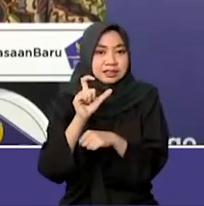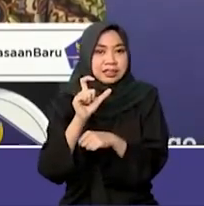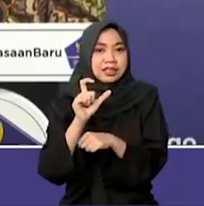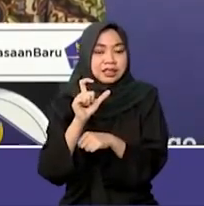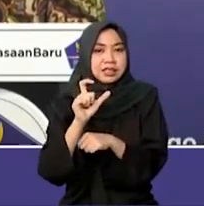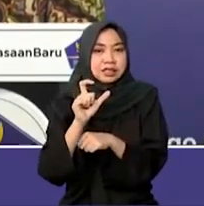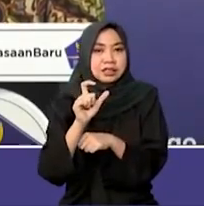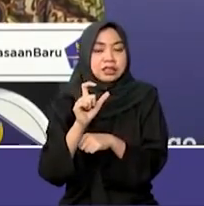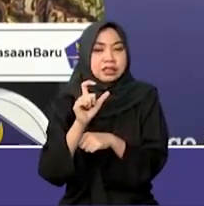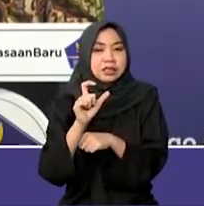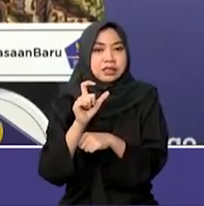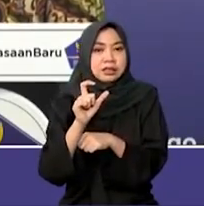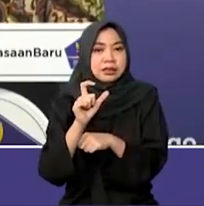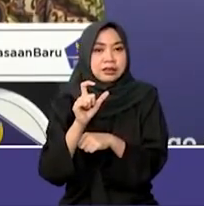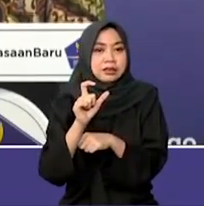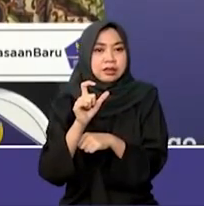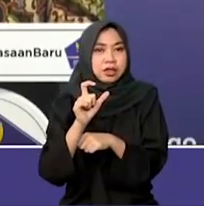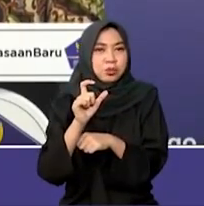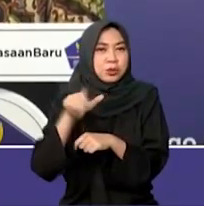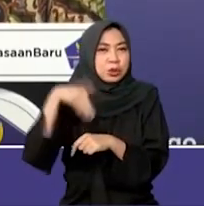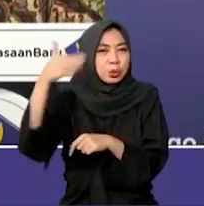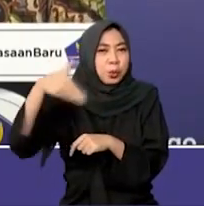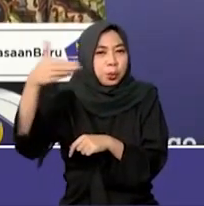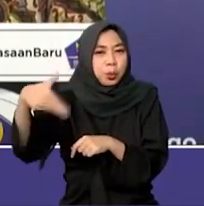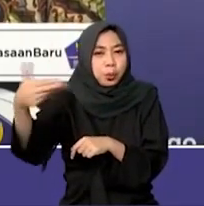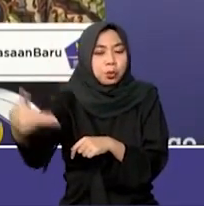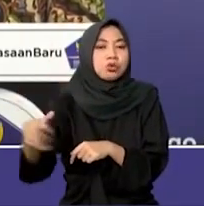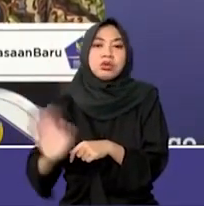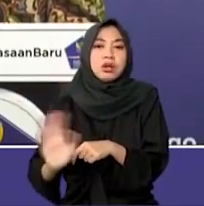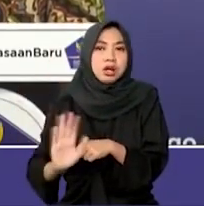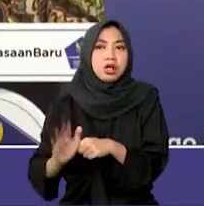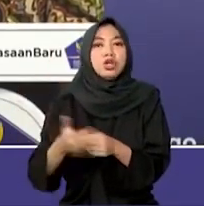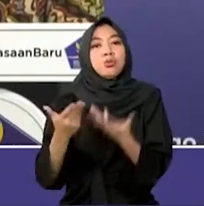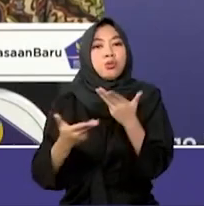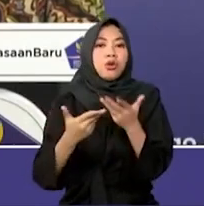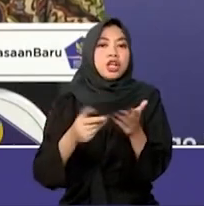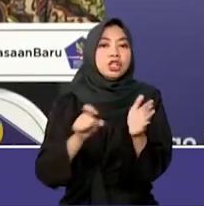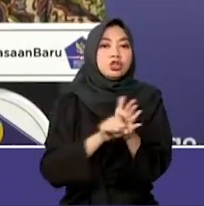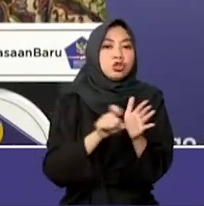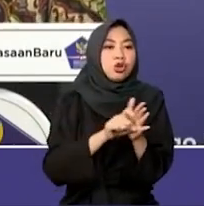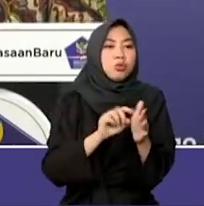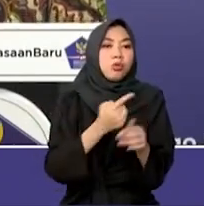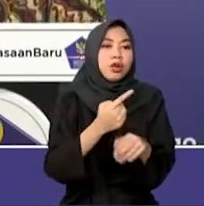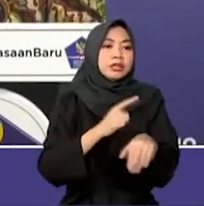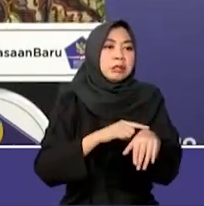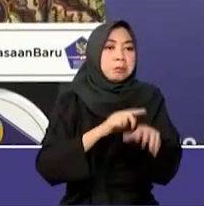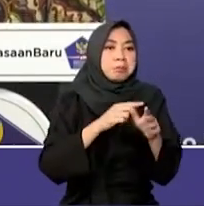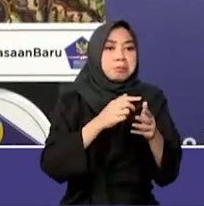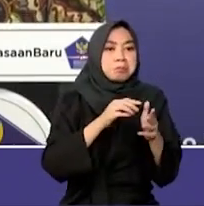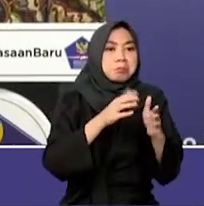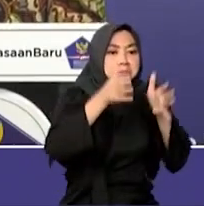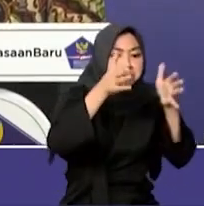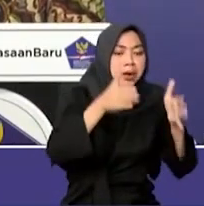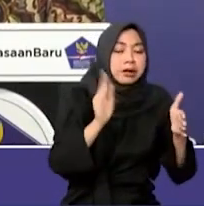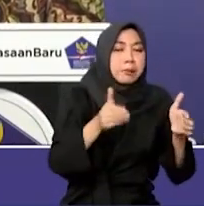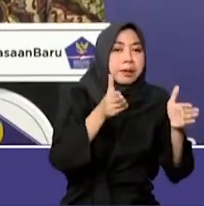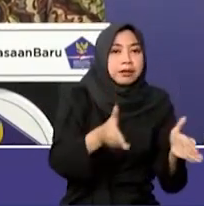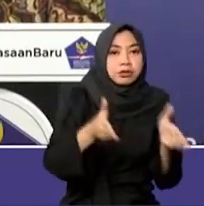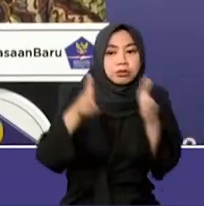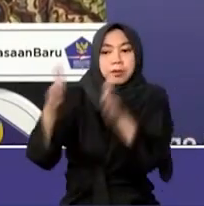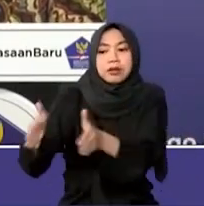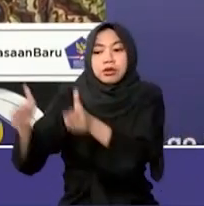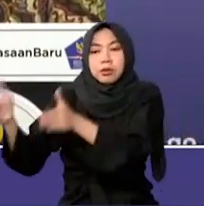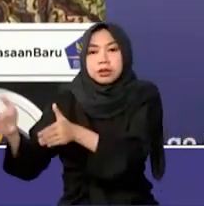sepi hanya tidak sepanjang waktu mungkin dimulai pada jam tertentu dan diupayakan juga